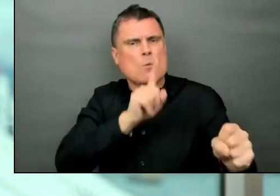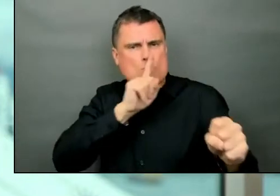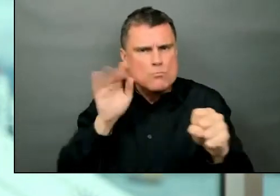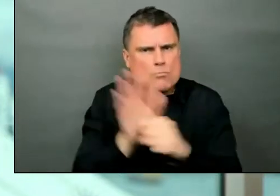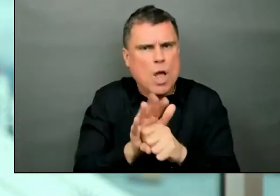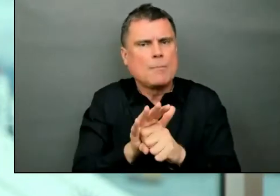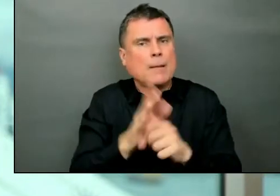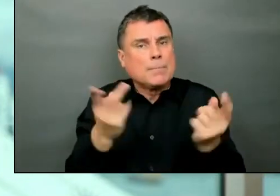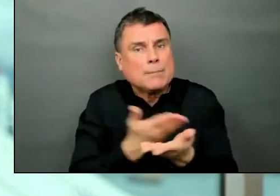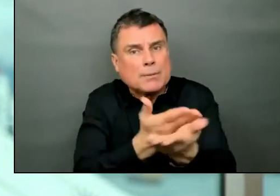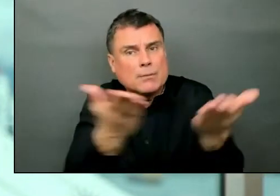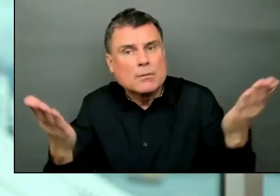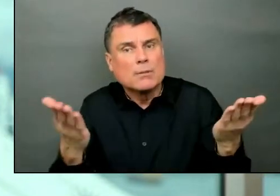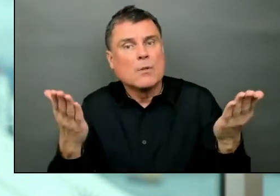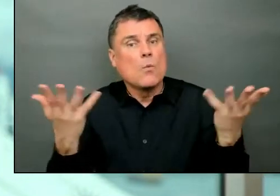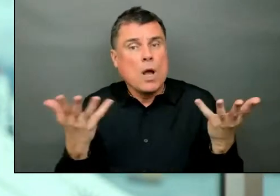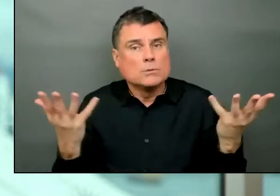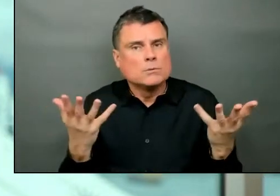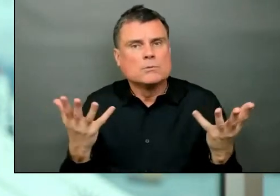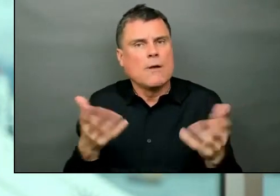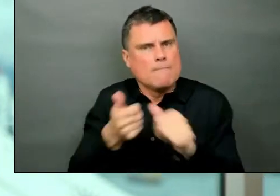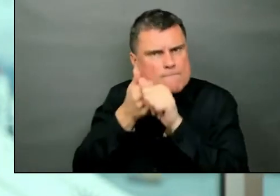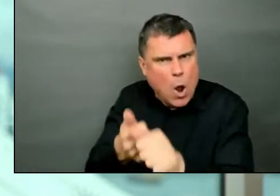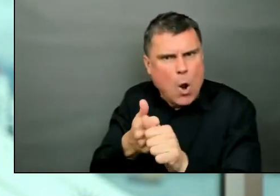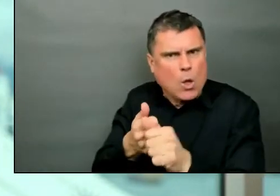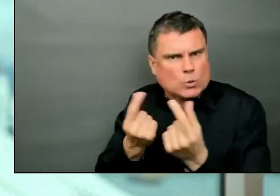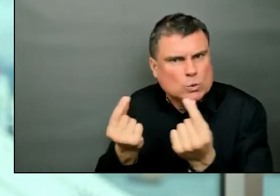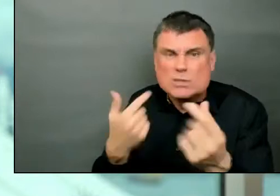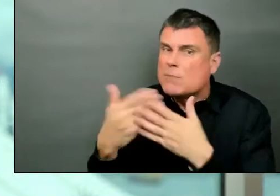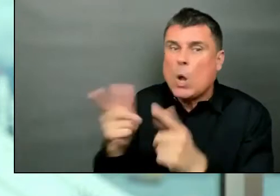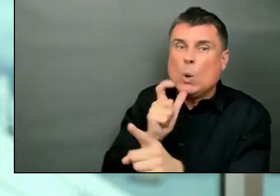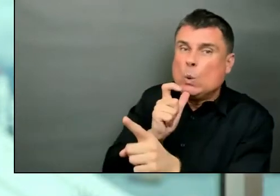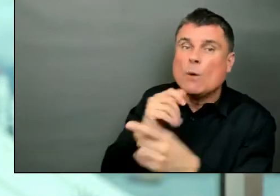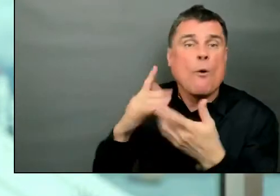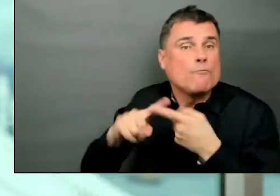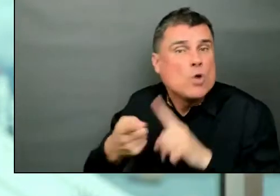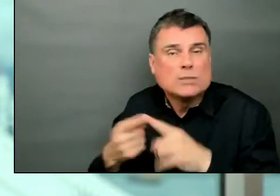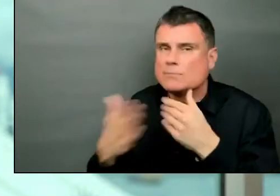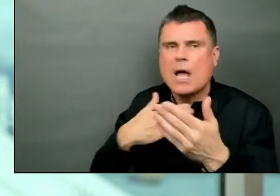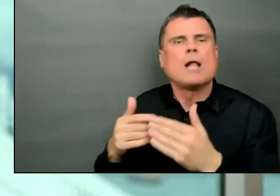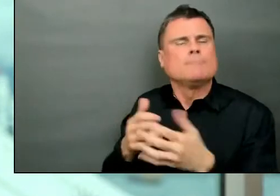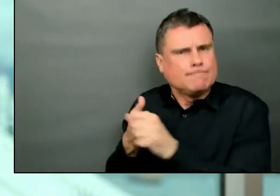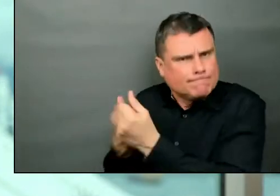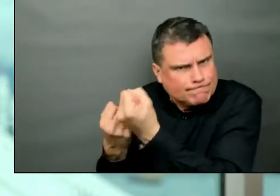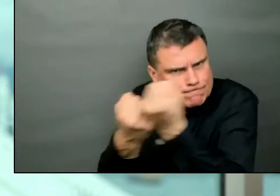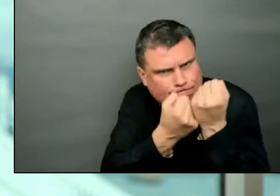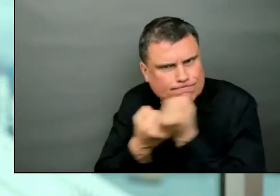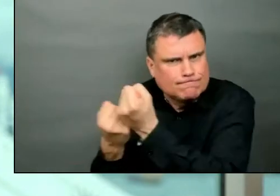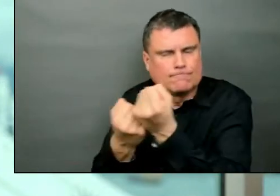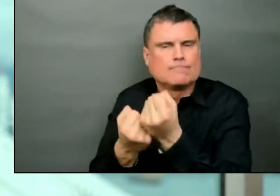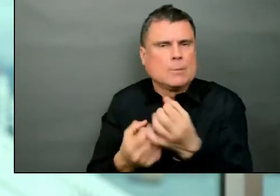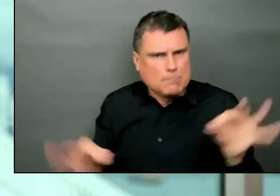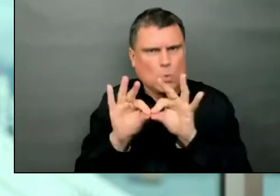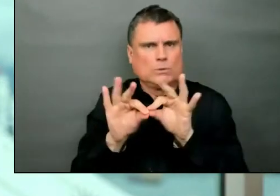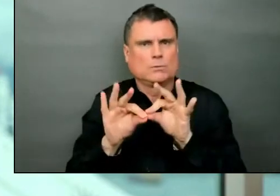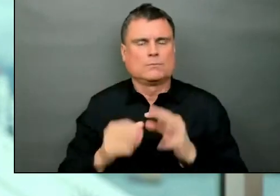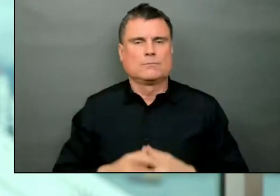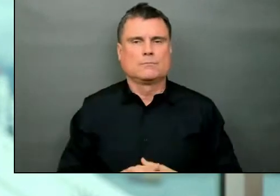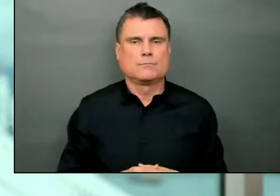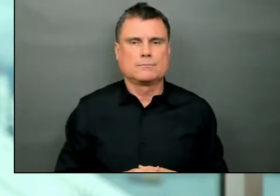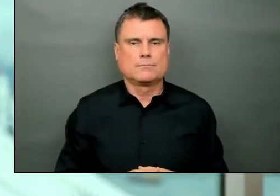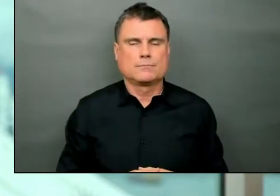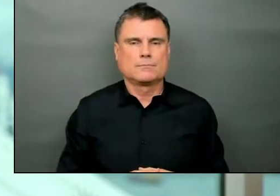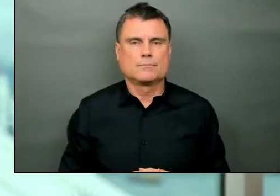our communities. Aujourd'hui, nous annonçons 395 nouveaux cas qui ont testé positifs pour COVID-19 pour un total